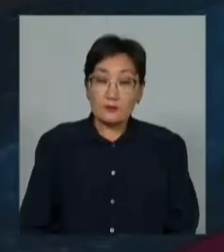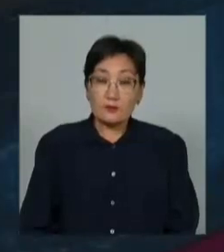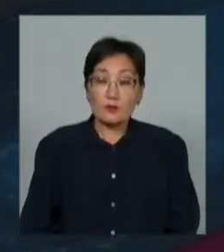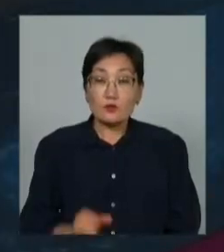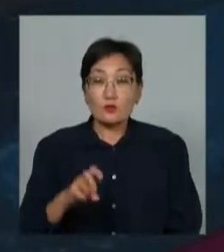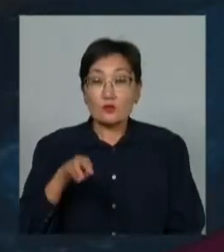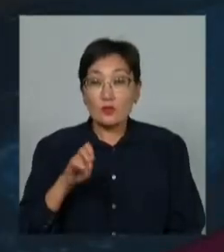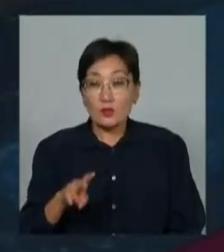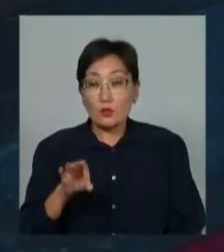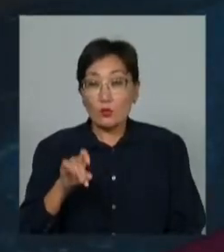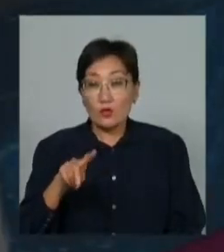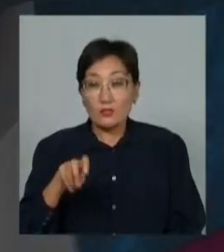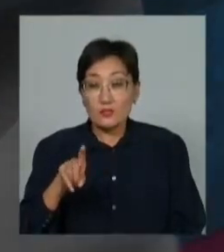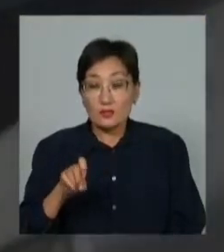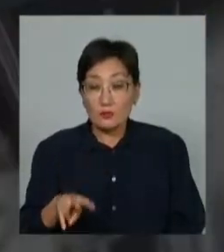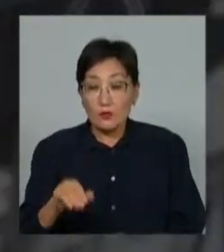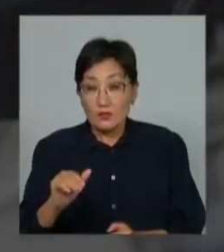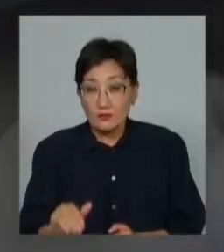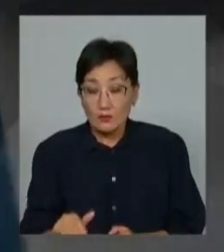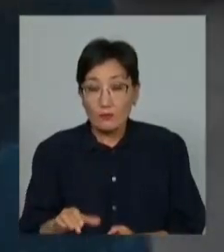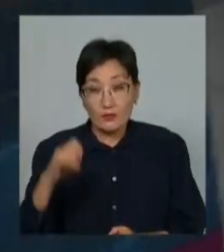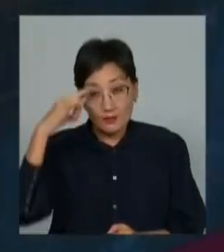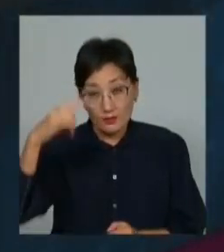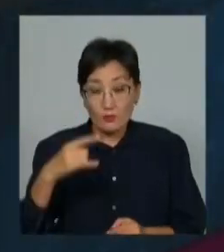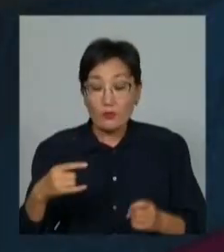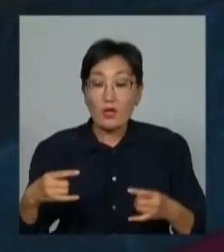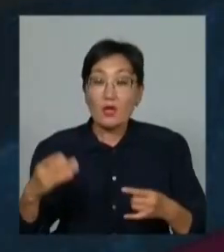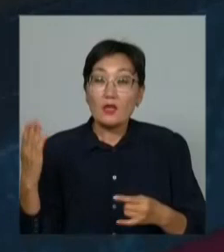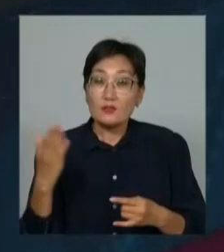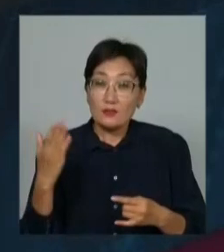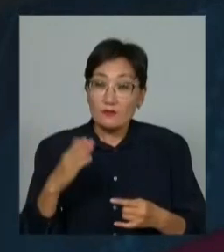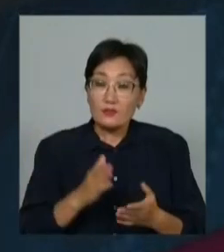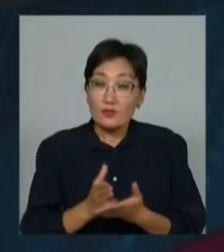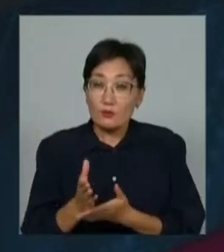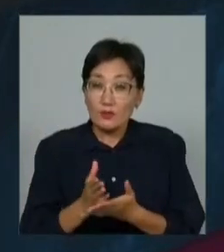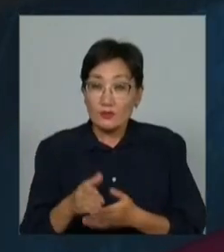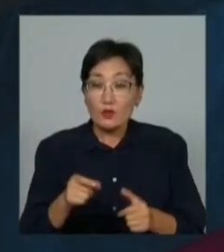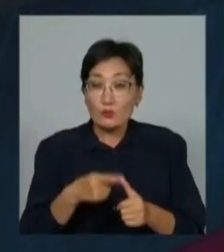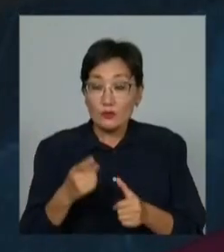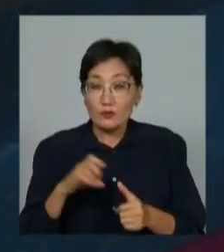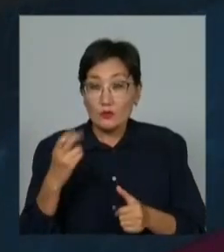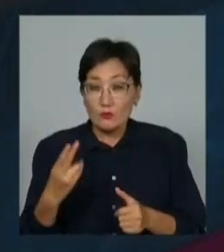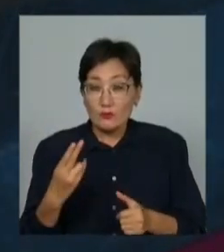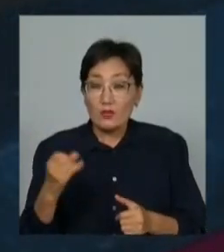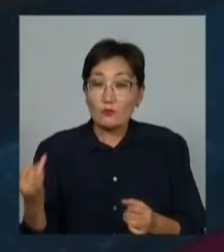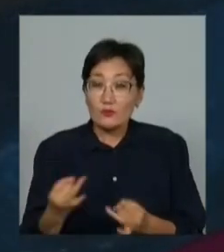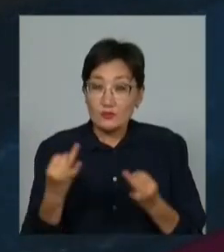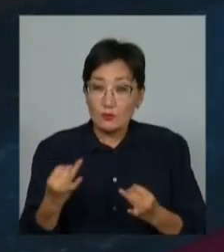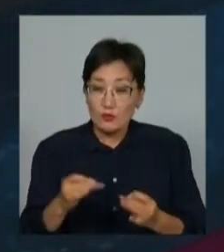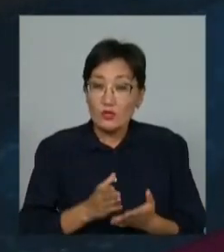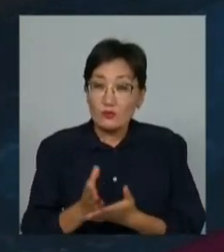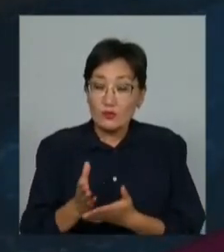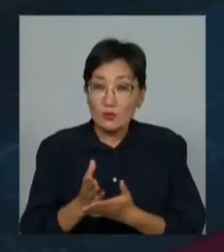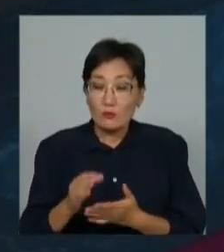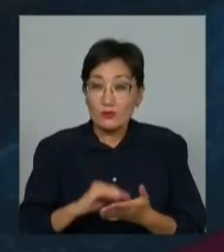Султан Оразалин, Қаршадайынан қазақ телевизиясына еңбек еткен есім бол. Не істесем де ұлттық мүдде жолында тер төктім